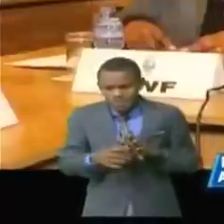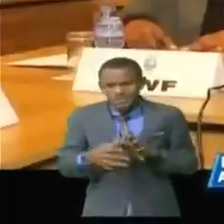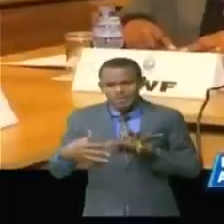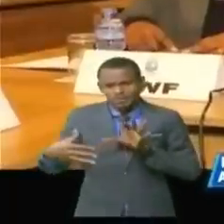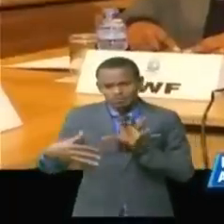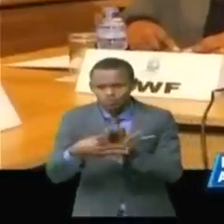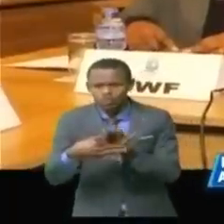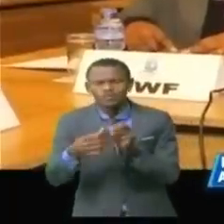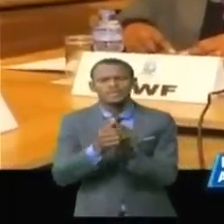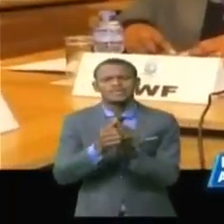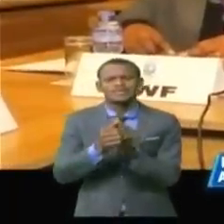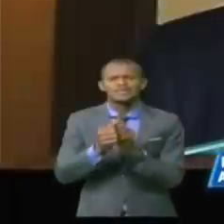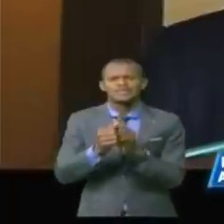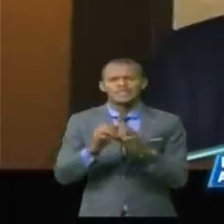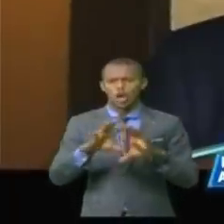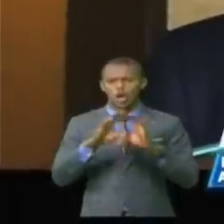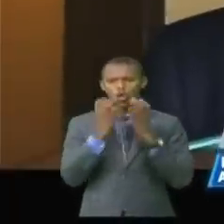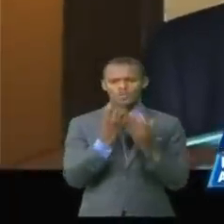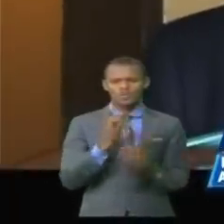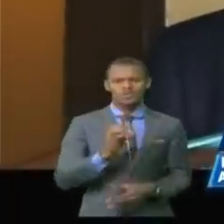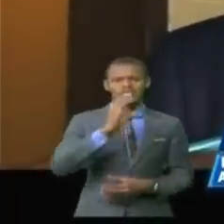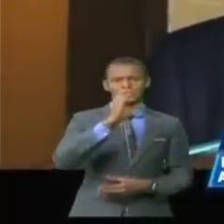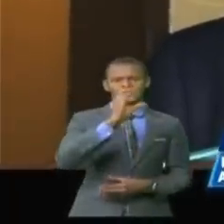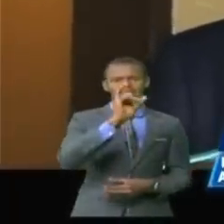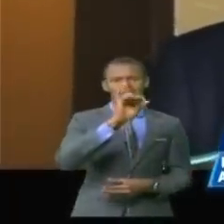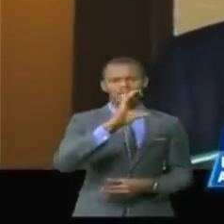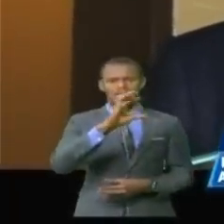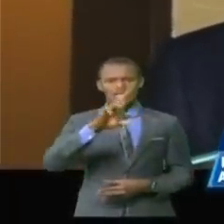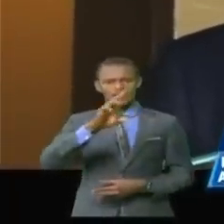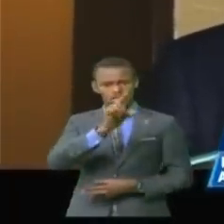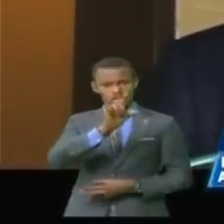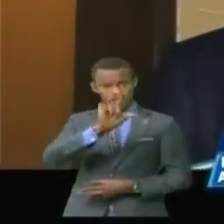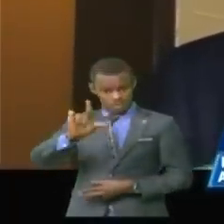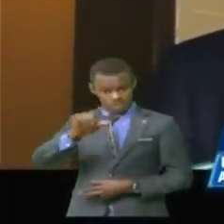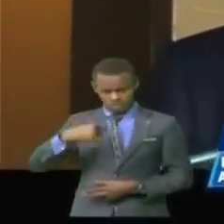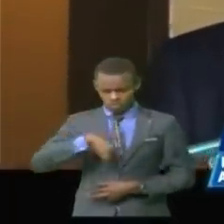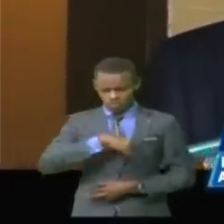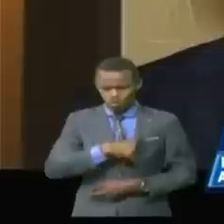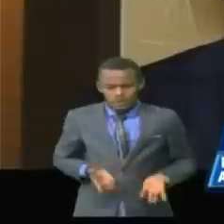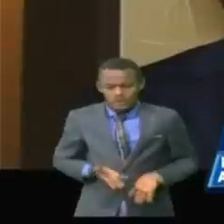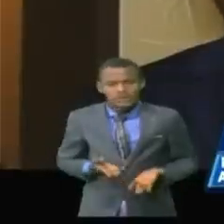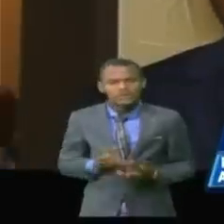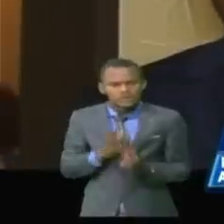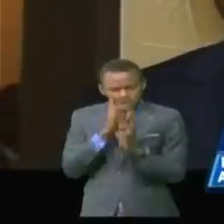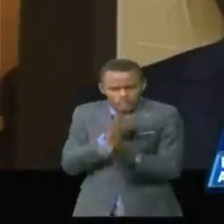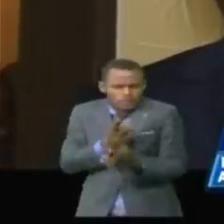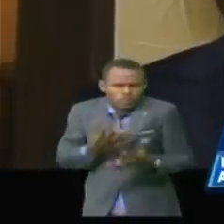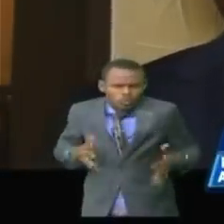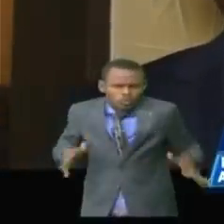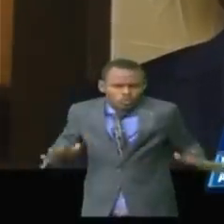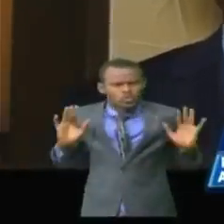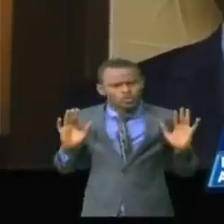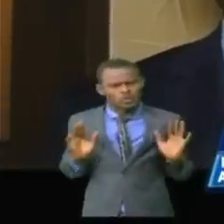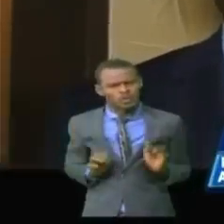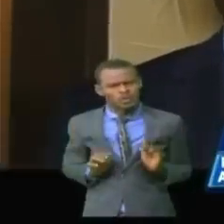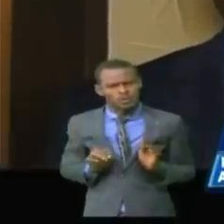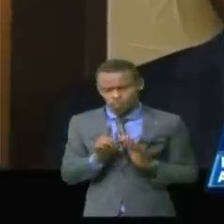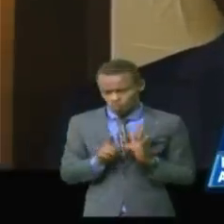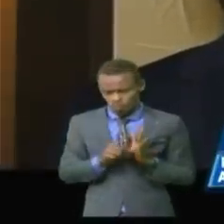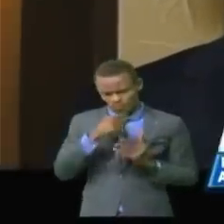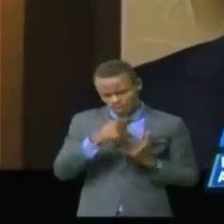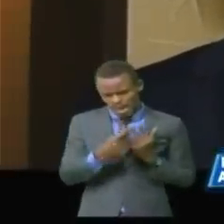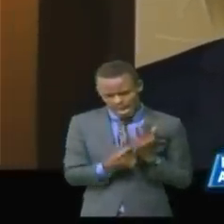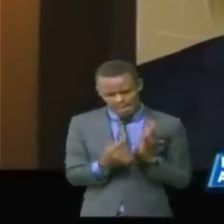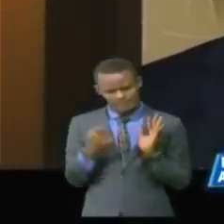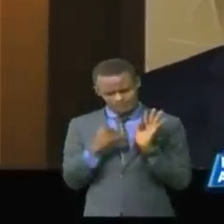obtenus? Du côté de la RDC, nous sommes assez satisfaits parce que nous avons toujours été un bon élève. Donc il y a moyen de faire un plan cohérent